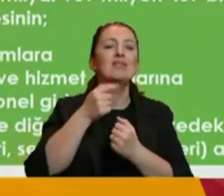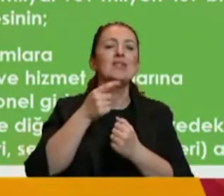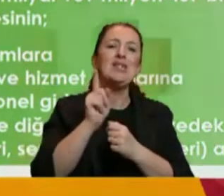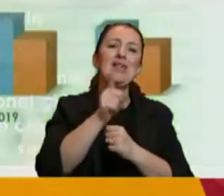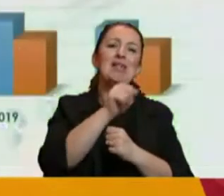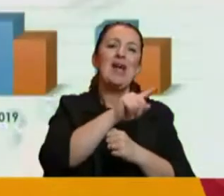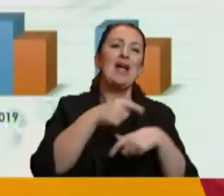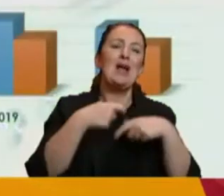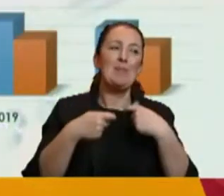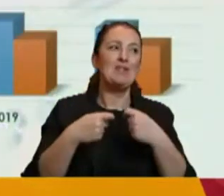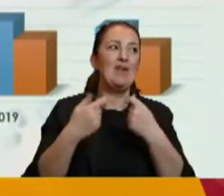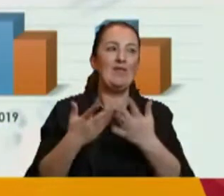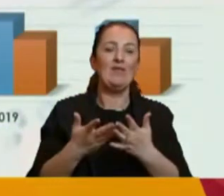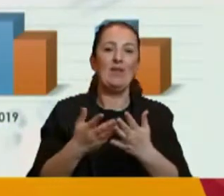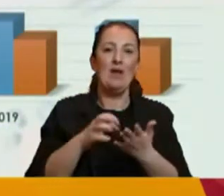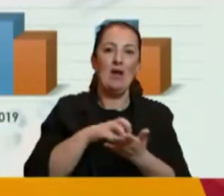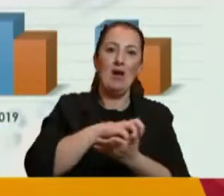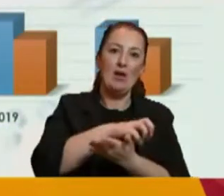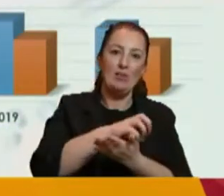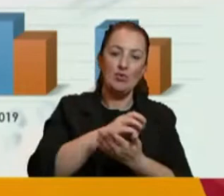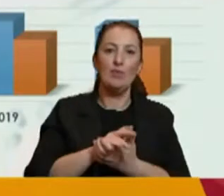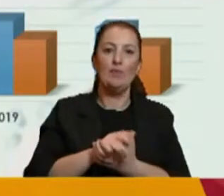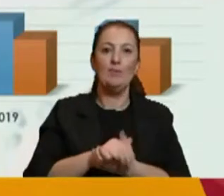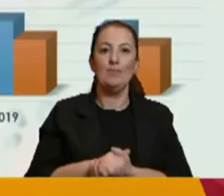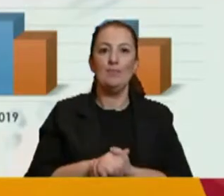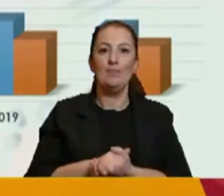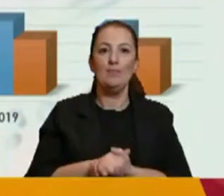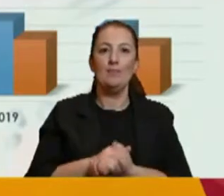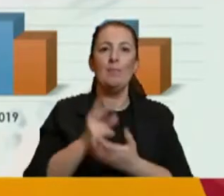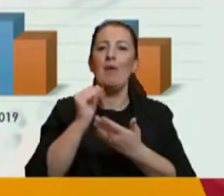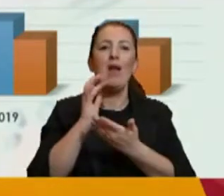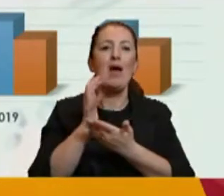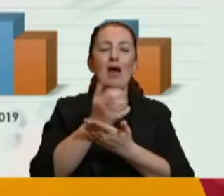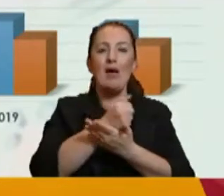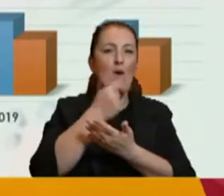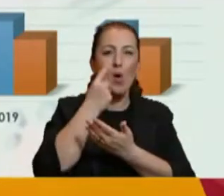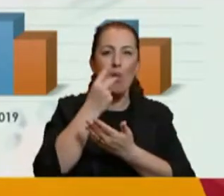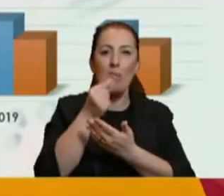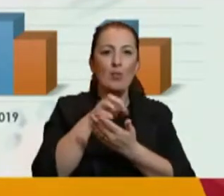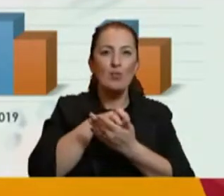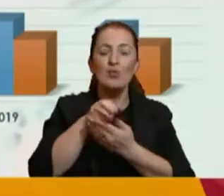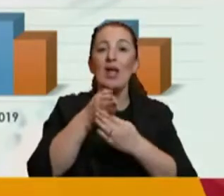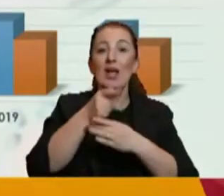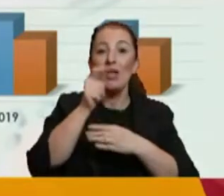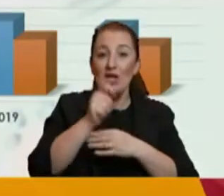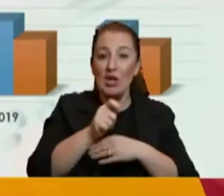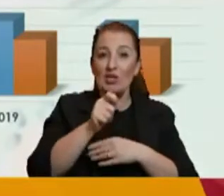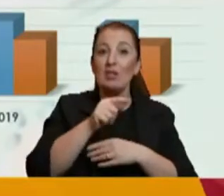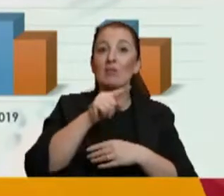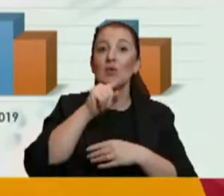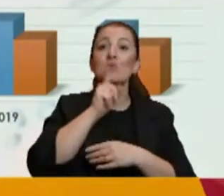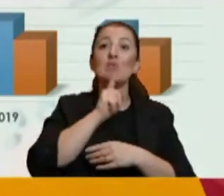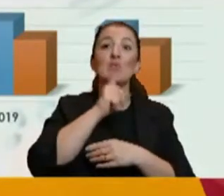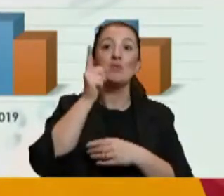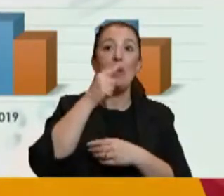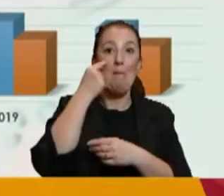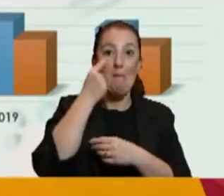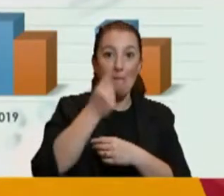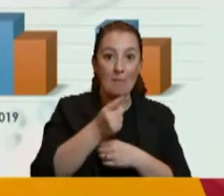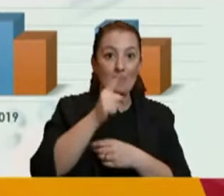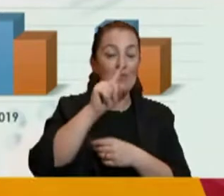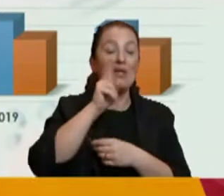giderleri ayrılmıştır iyi gelir bütçesinin gerçekleşme oranlarına baktığımız zaman